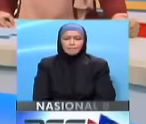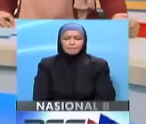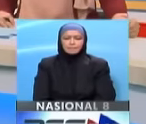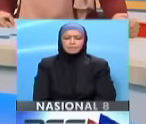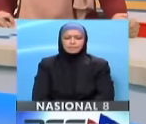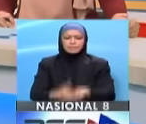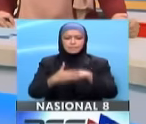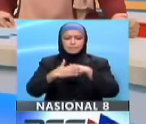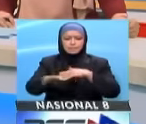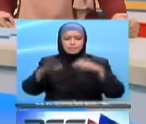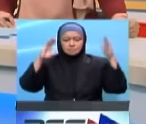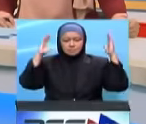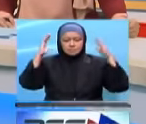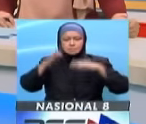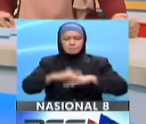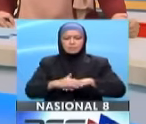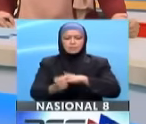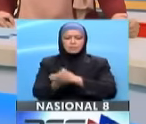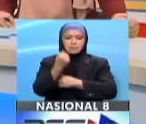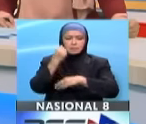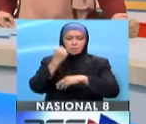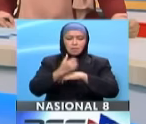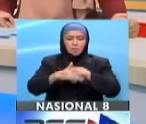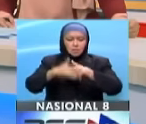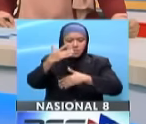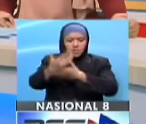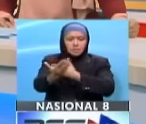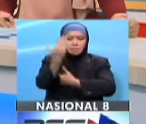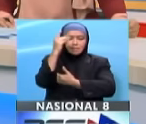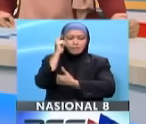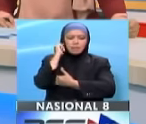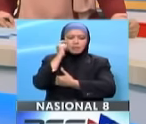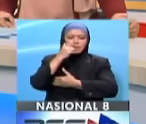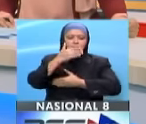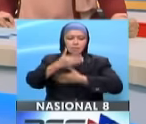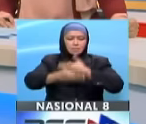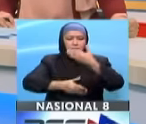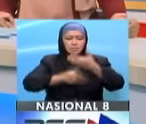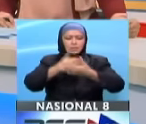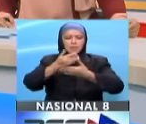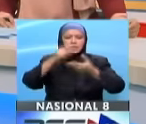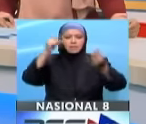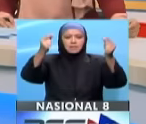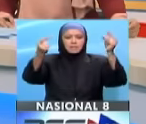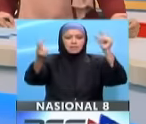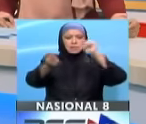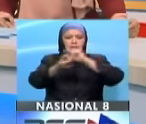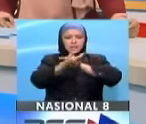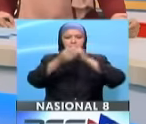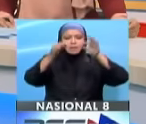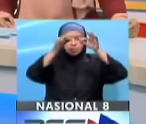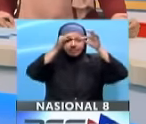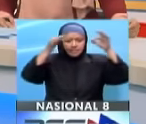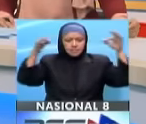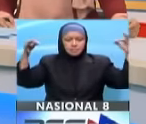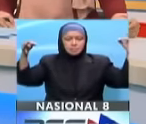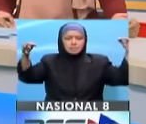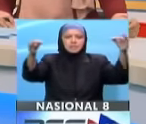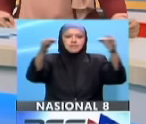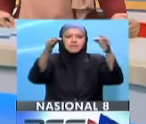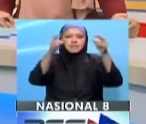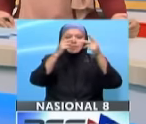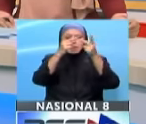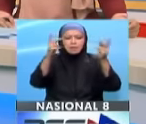Dan selepas solat subuh di Masjidil Haram awal pagi tadi, proses menggantikan kain penutup Kaabah atau kiswah Kaabah tahun ini